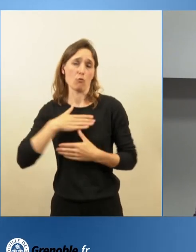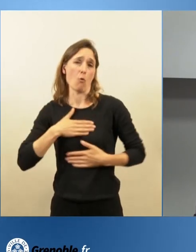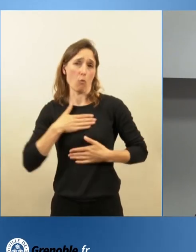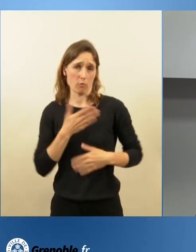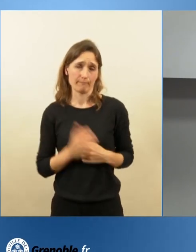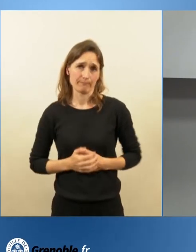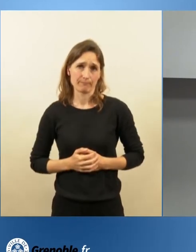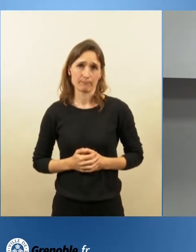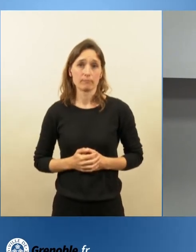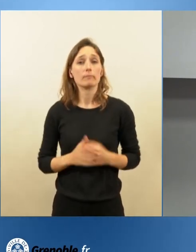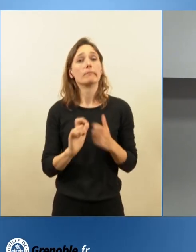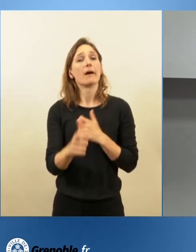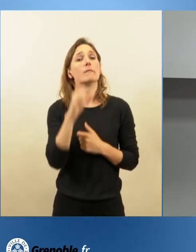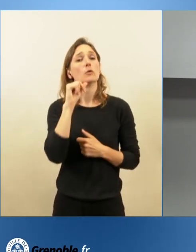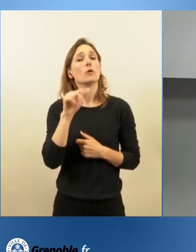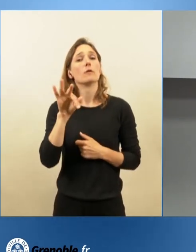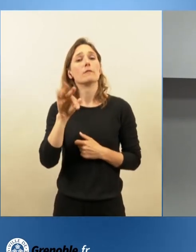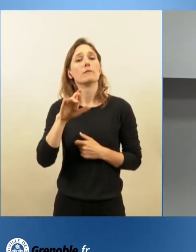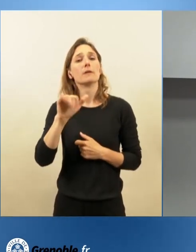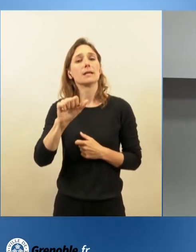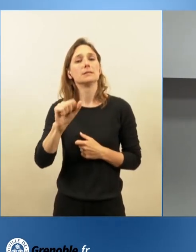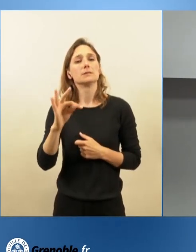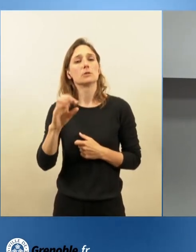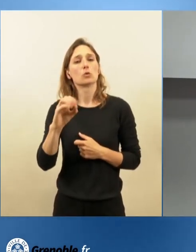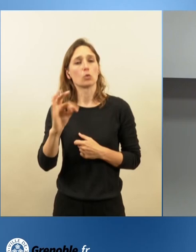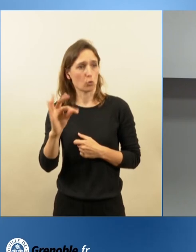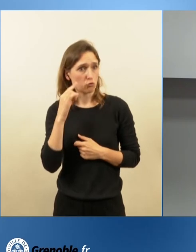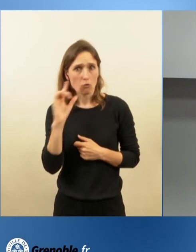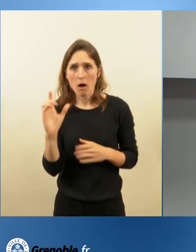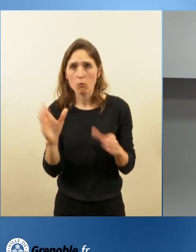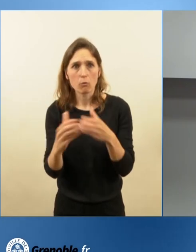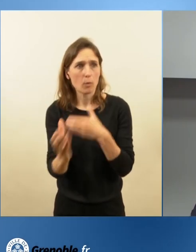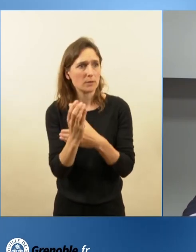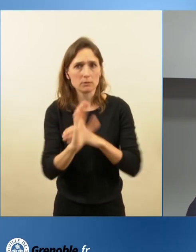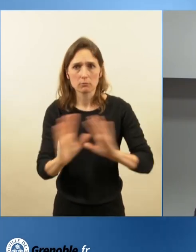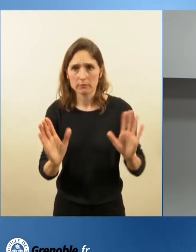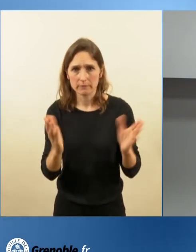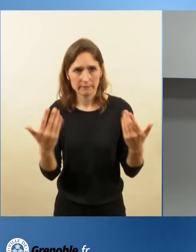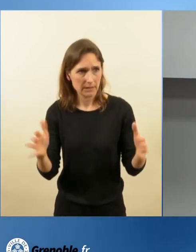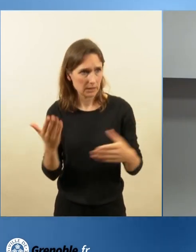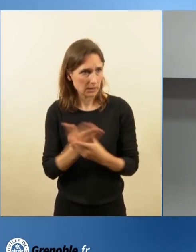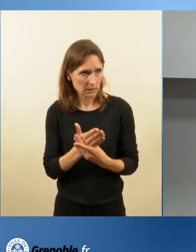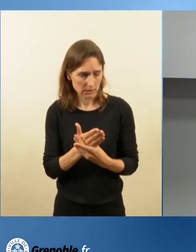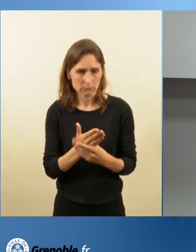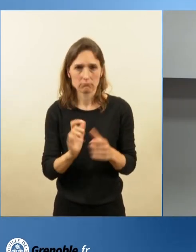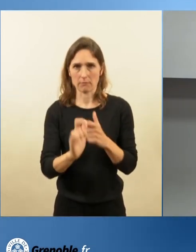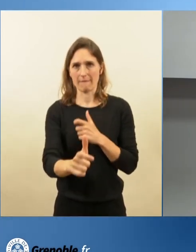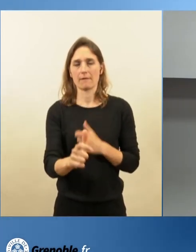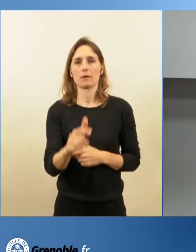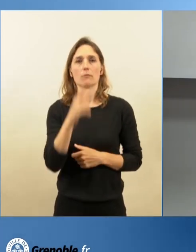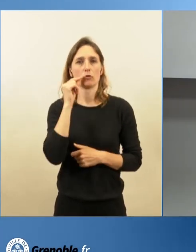monsieur fristot je crois qu'il n'y a plus de prise de demandes de parole de la part des différents groupes de position vous avez la parole